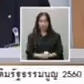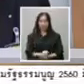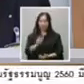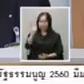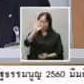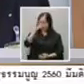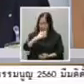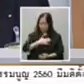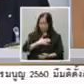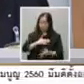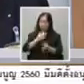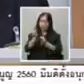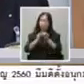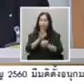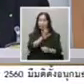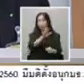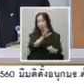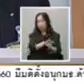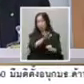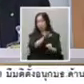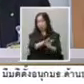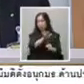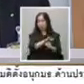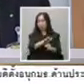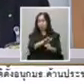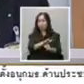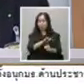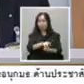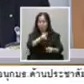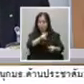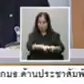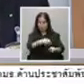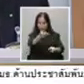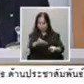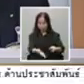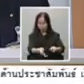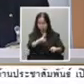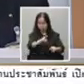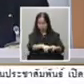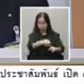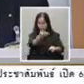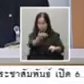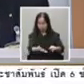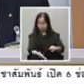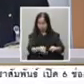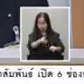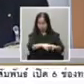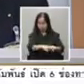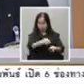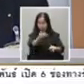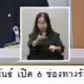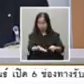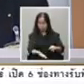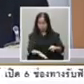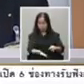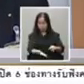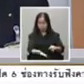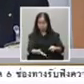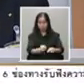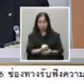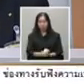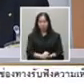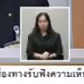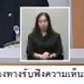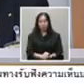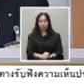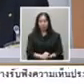เพราะว่าท่านจะไม ่พอแล้วครับ ไม่ผม ท่านนั่งลงได้แล้วครับถ้าไม่อภิปรายเรื่องอื่นต่อท่านนั่งลงได้เลยครับ นะครับ